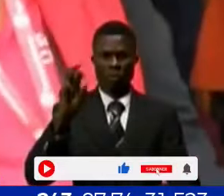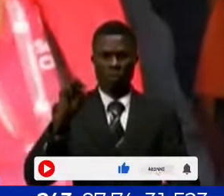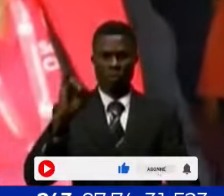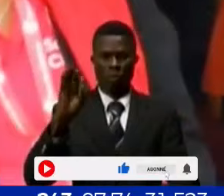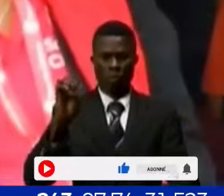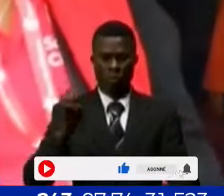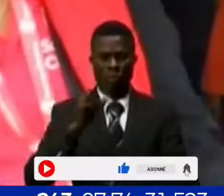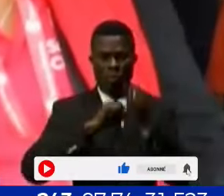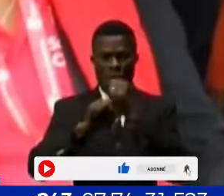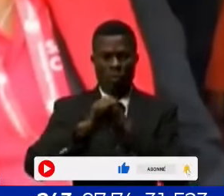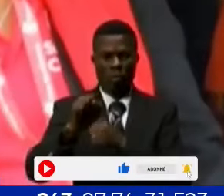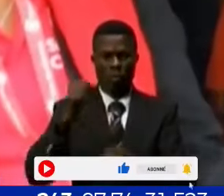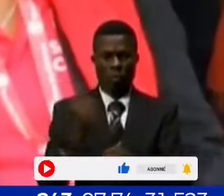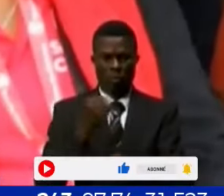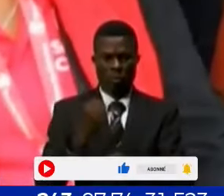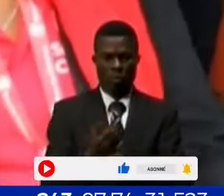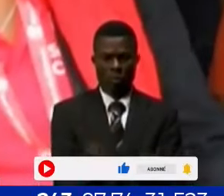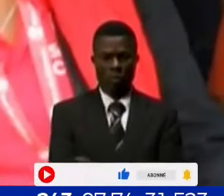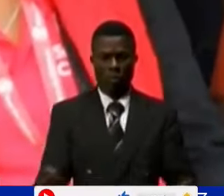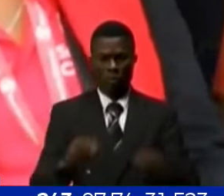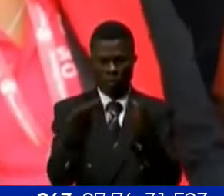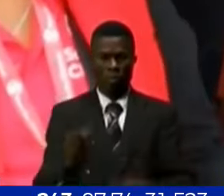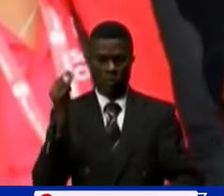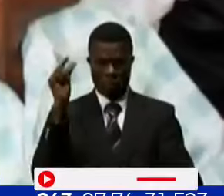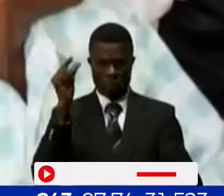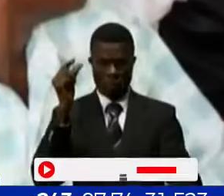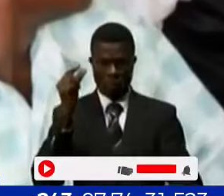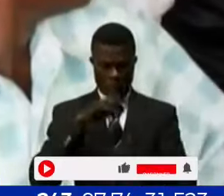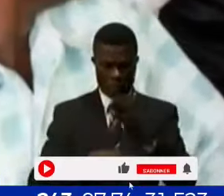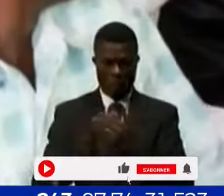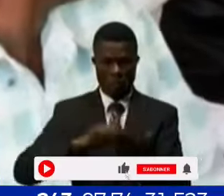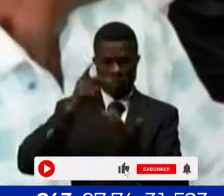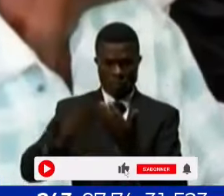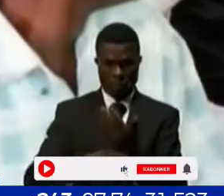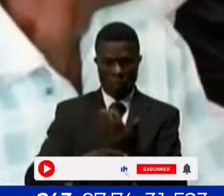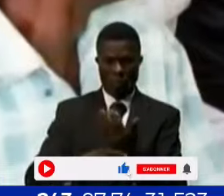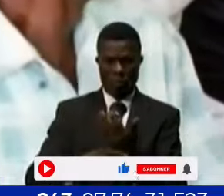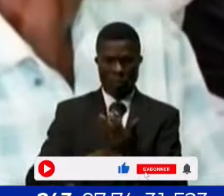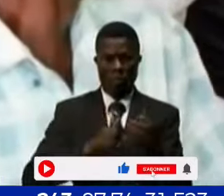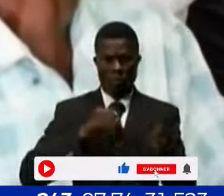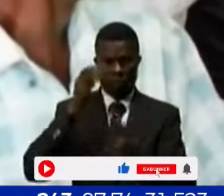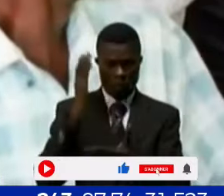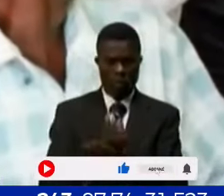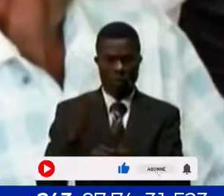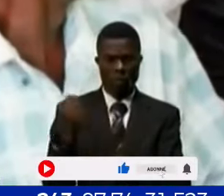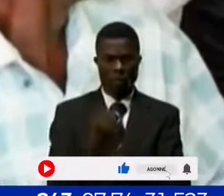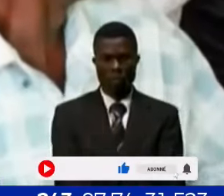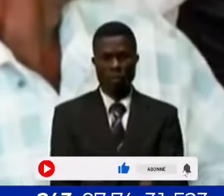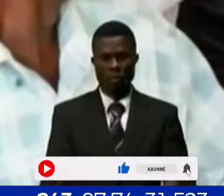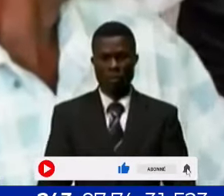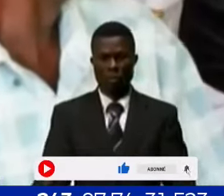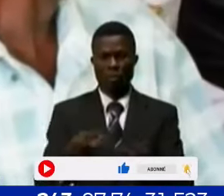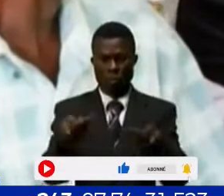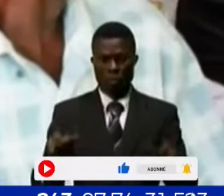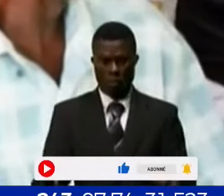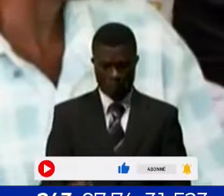la sensibilisation contre le travail des enfants dans les mines. Ça s'inscrit dans le cadre du projet de combattre le travail des enfants dans les